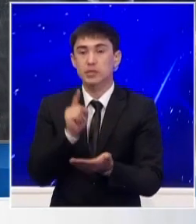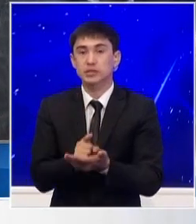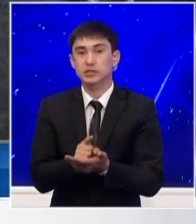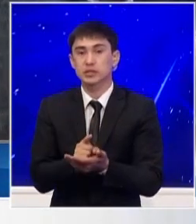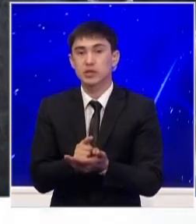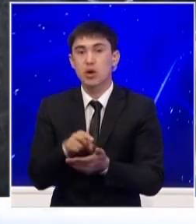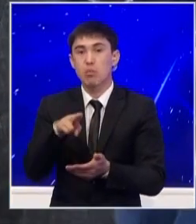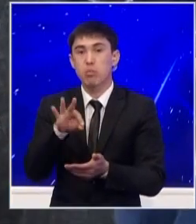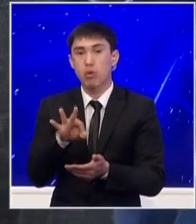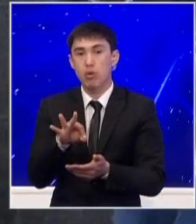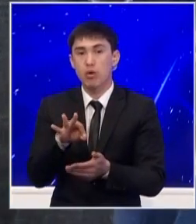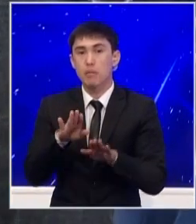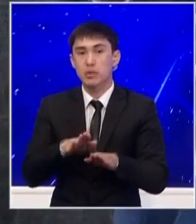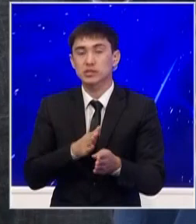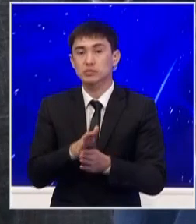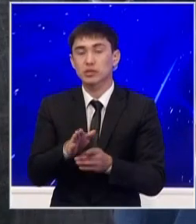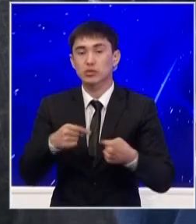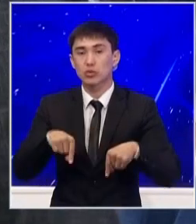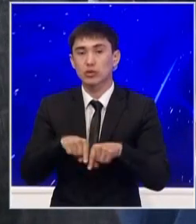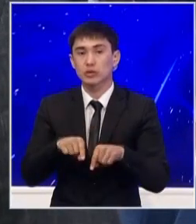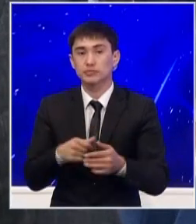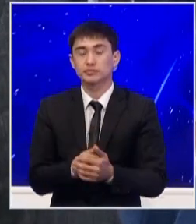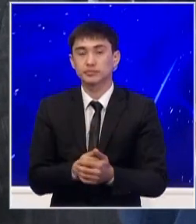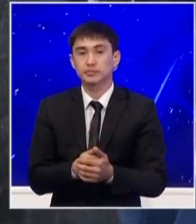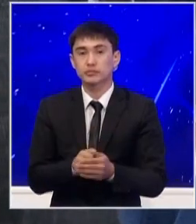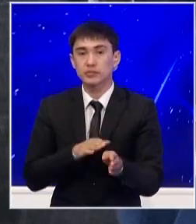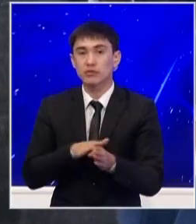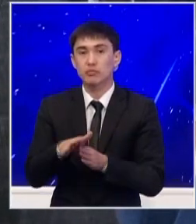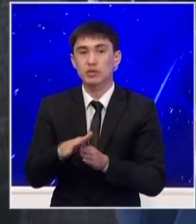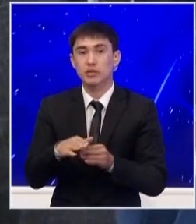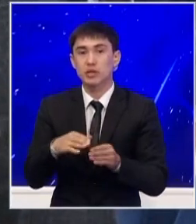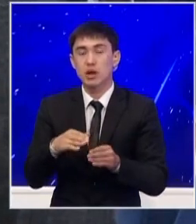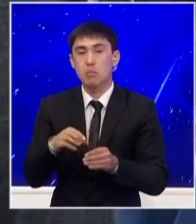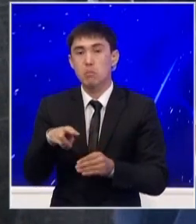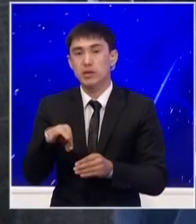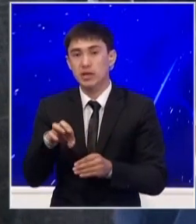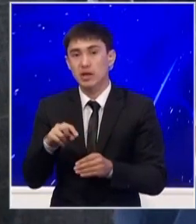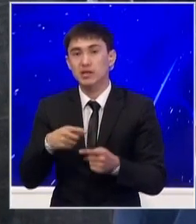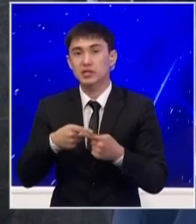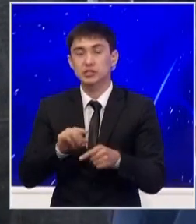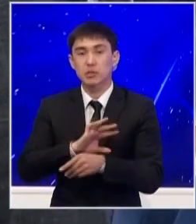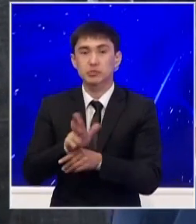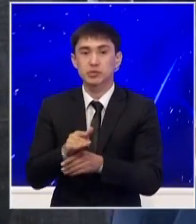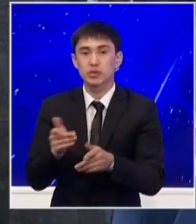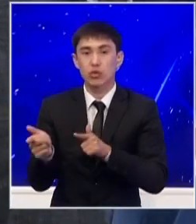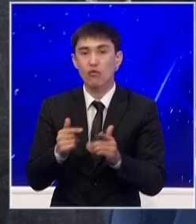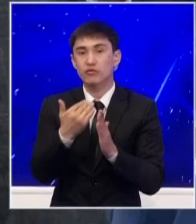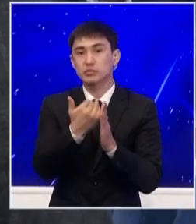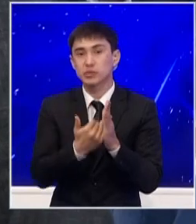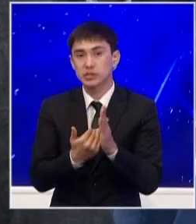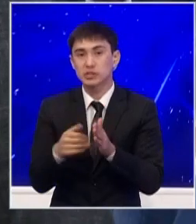обязанности. По местные исполнительные органы осуществляют материально-техническое обеспечение, готовят списки